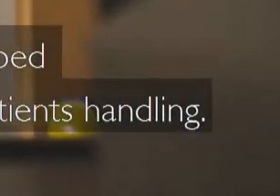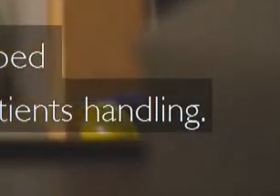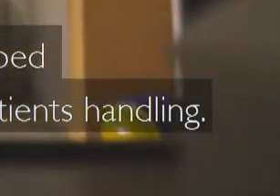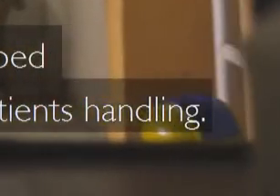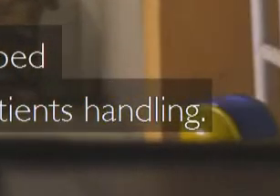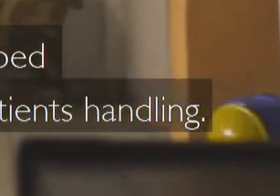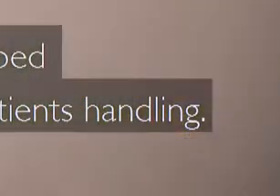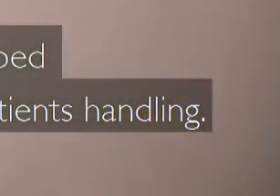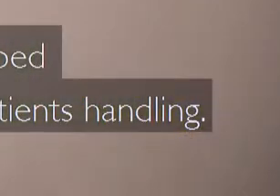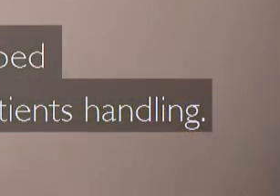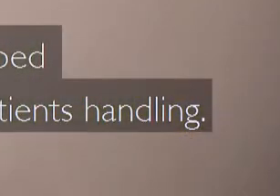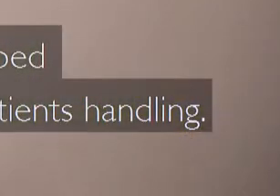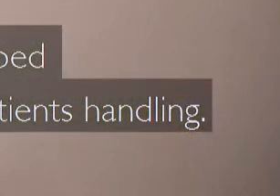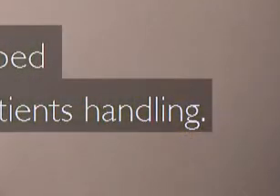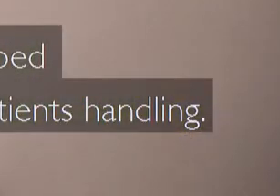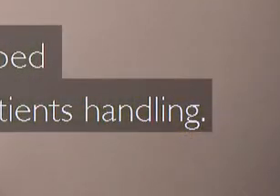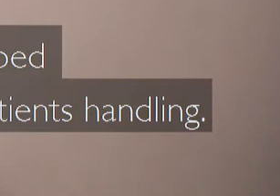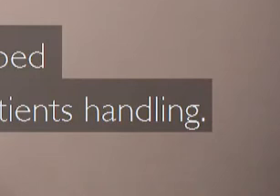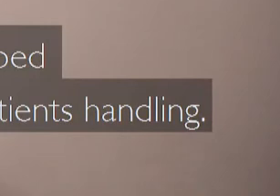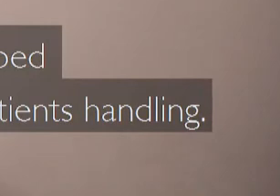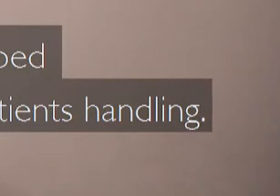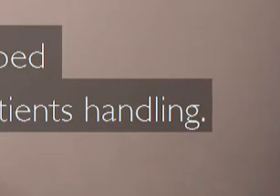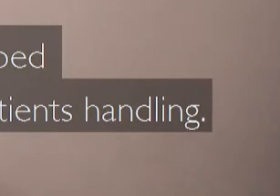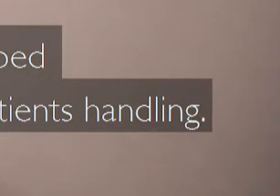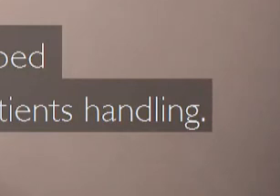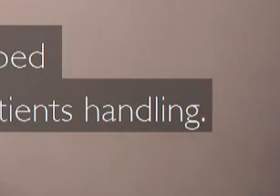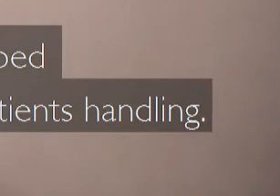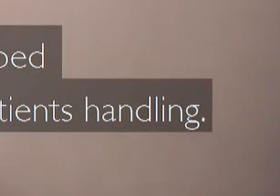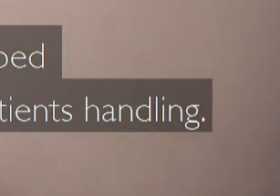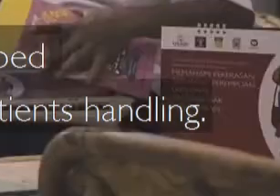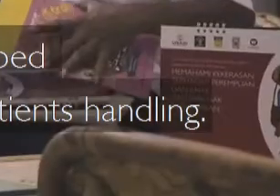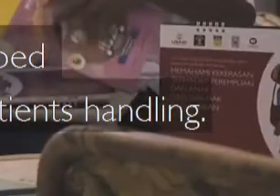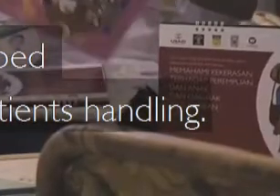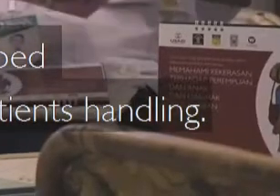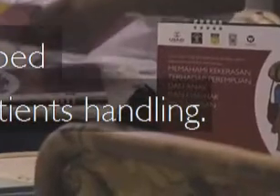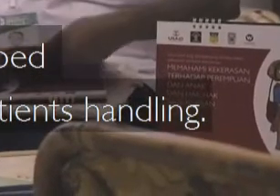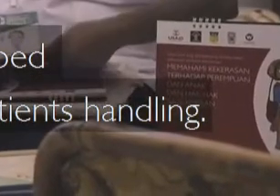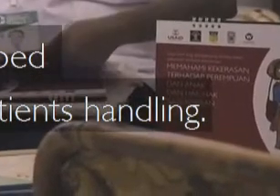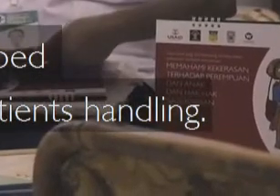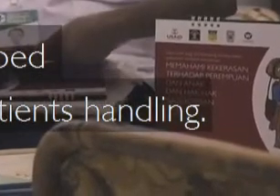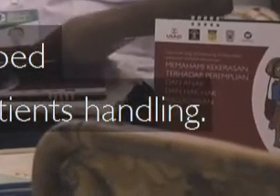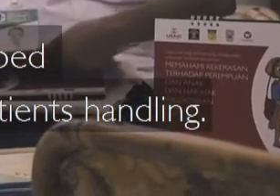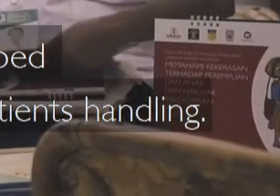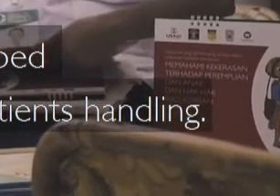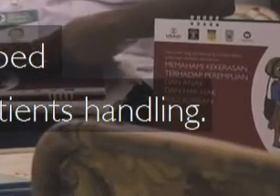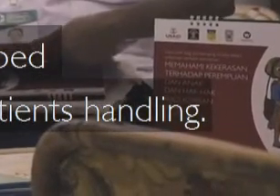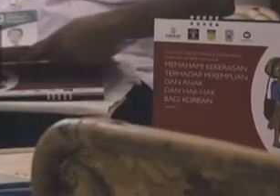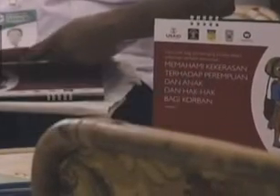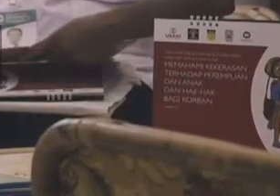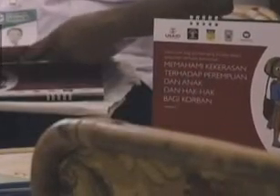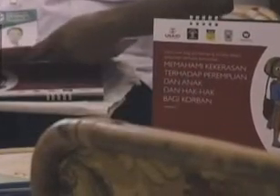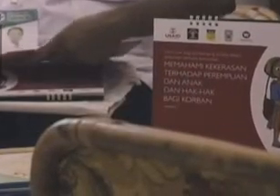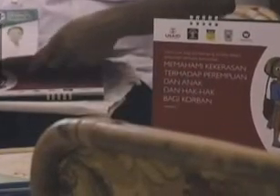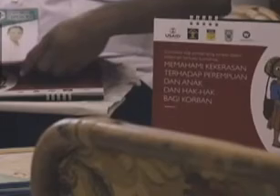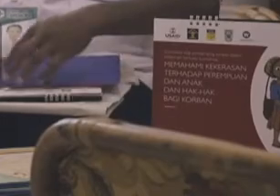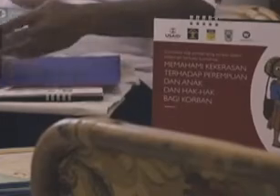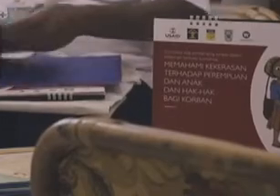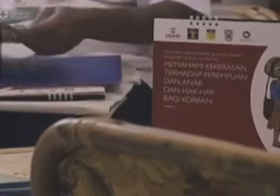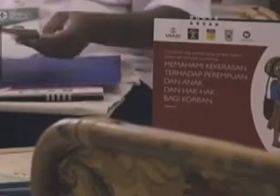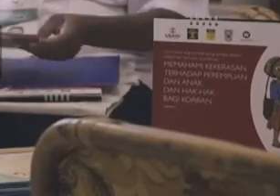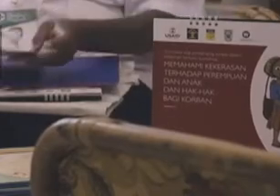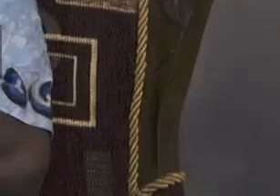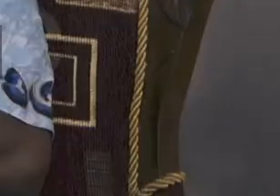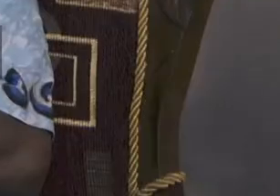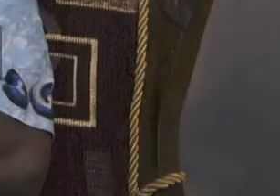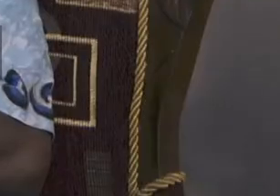Dengan USAID bersama juga kami bersama-sama menyusun SOP penanganan korban kekerasan berbasis gender. Yang pertama, SOP